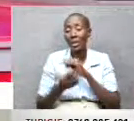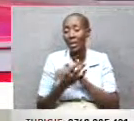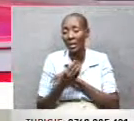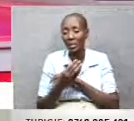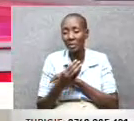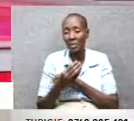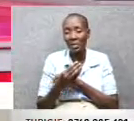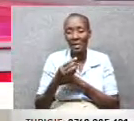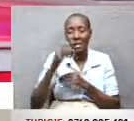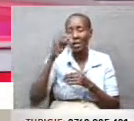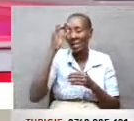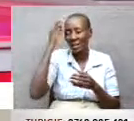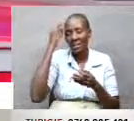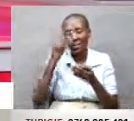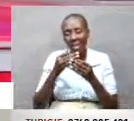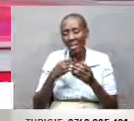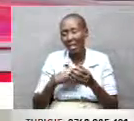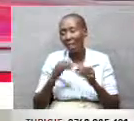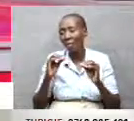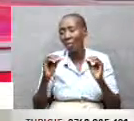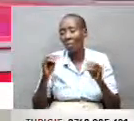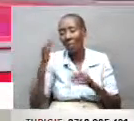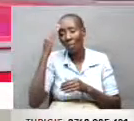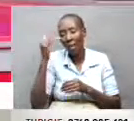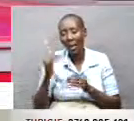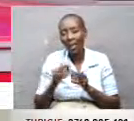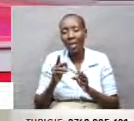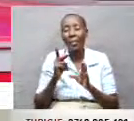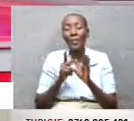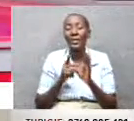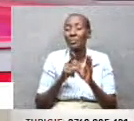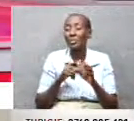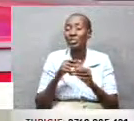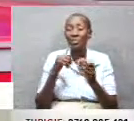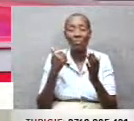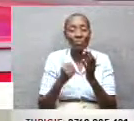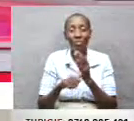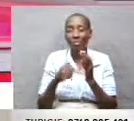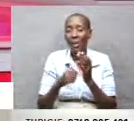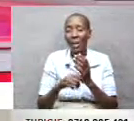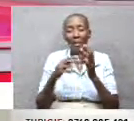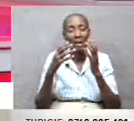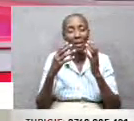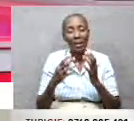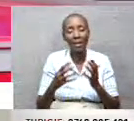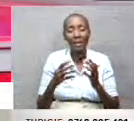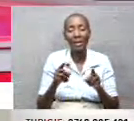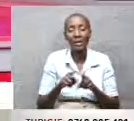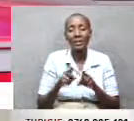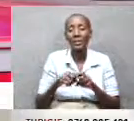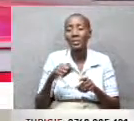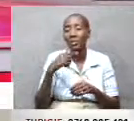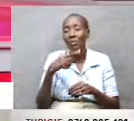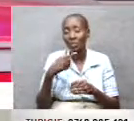na imani, kwani swala la uwazi ni donda sugu. Vile vile waliongeza kwa kusema kuwa masuala yanayoangaziwa katika